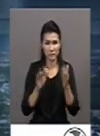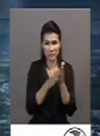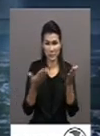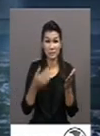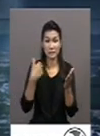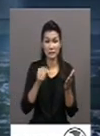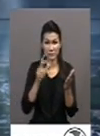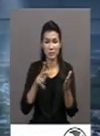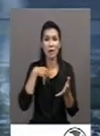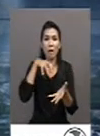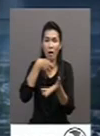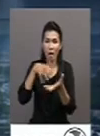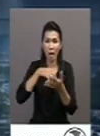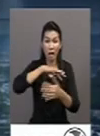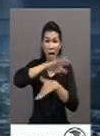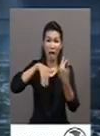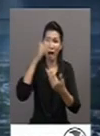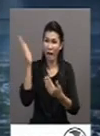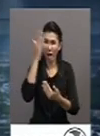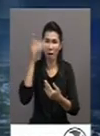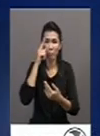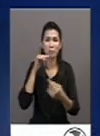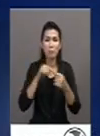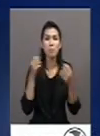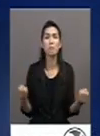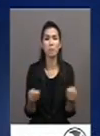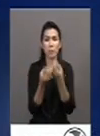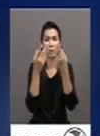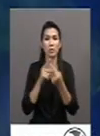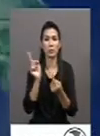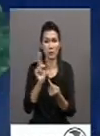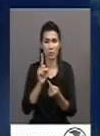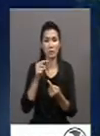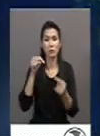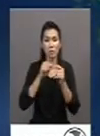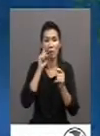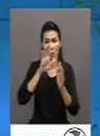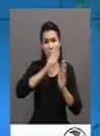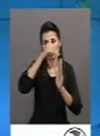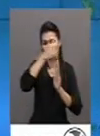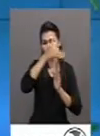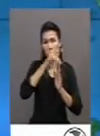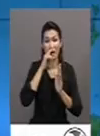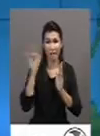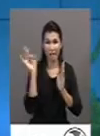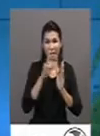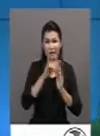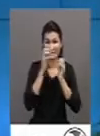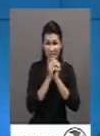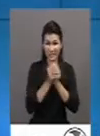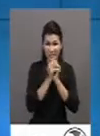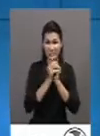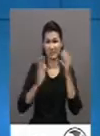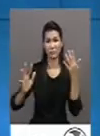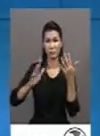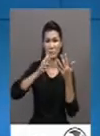ครับได้พูดถึงสภาพอากาศแปรปรวนซึ่งเป็นผลจากอิทธิพลของบริเวณความกดอากาศสูงกำลังค่อนข้างแรงจากประเทศจีนครับที่แผ่ล